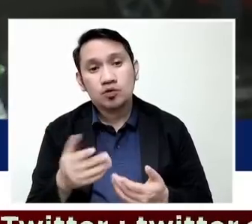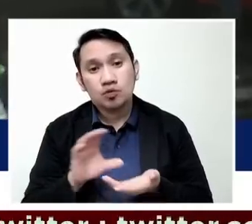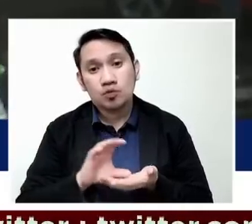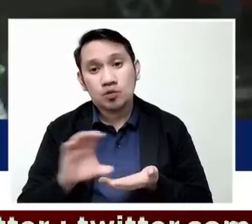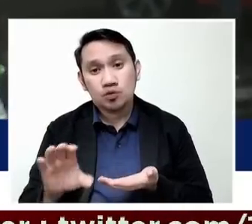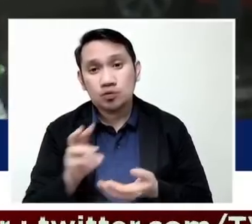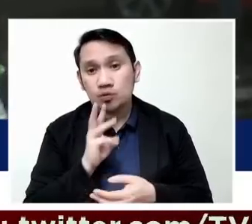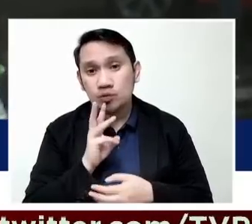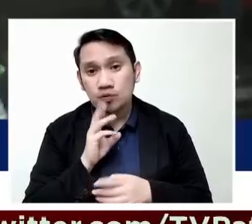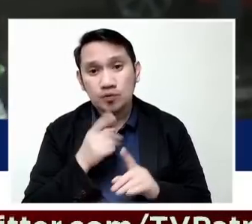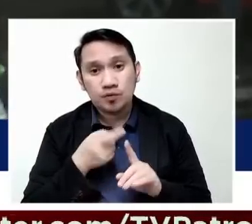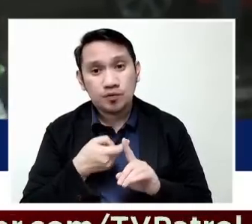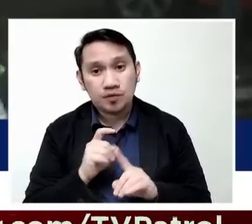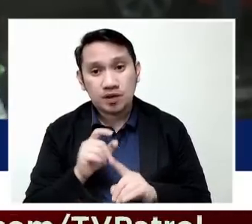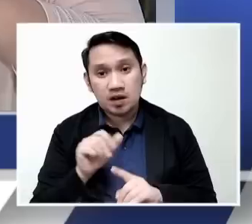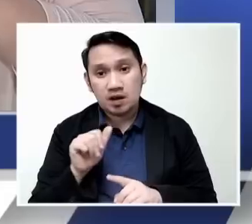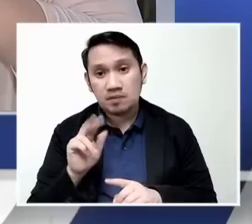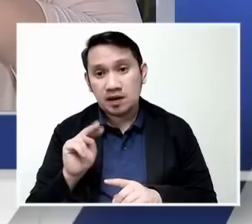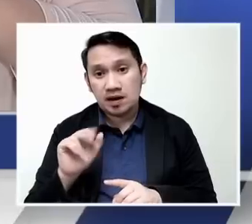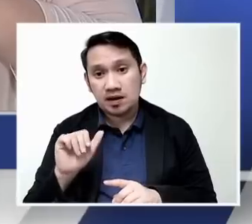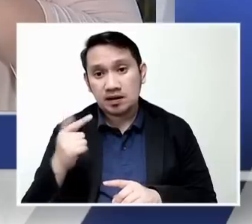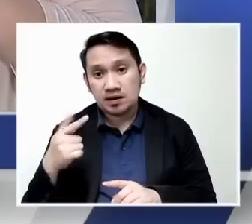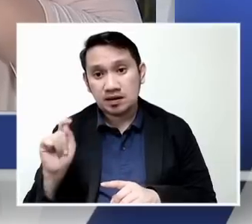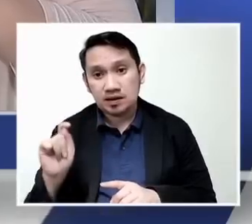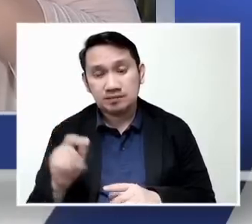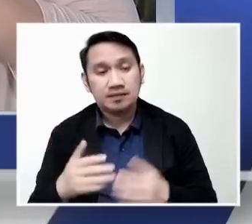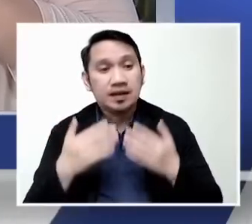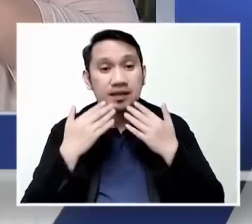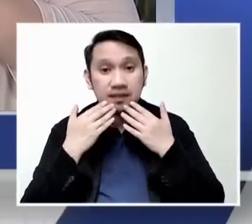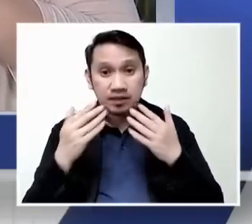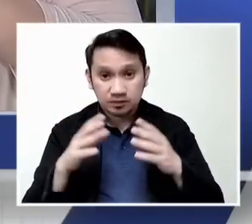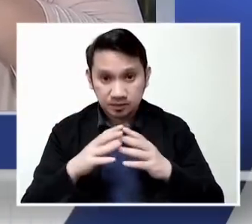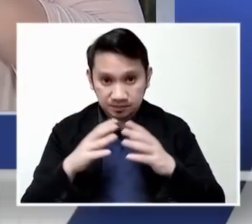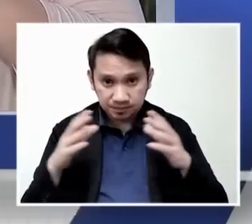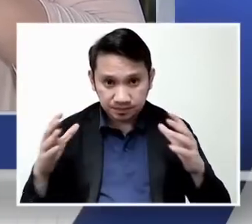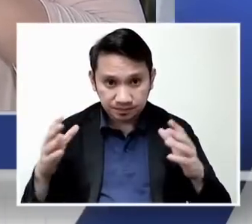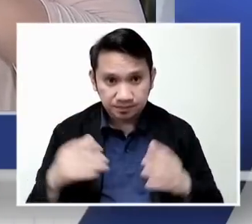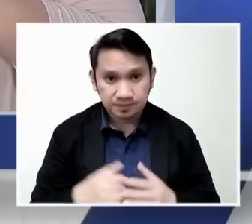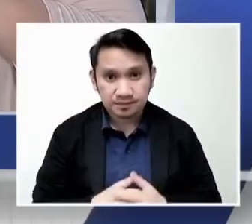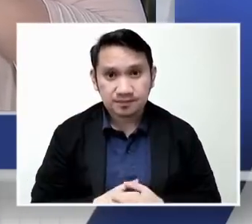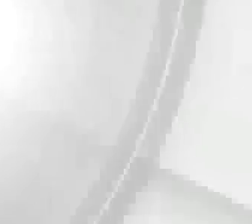sa Angat Dam. Kabayan, maraming salamat si Vivian Gulia.